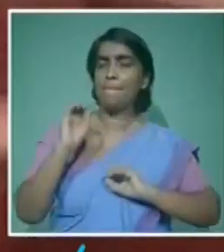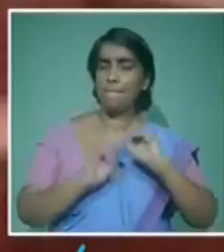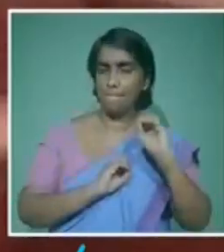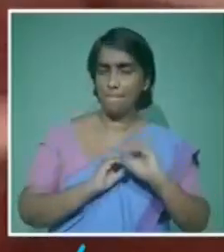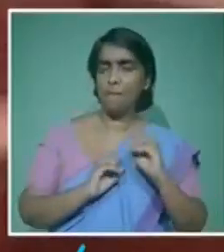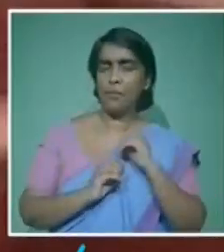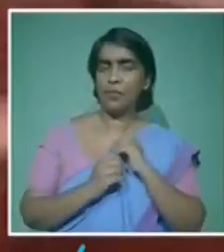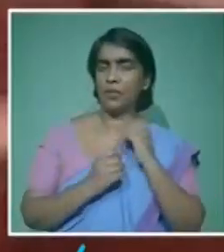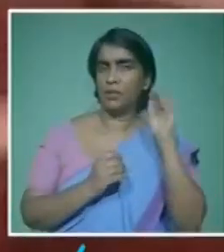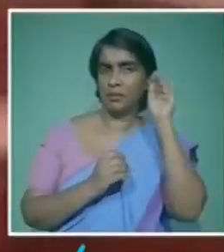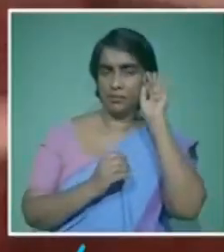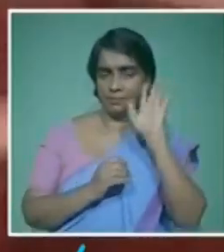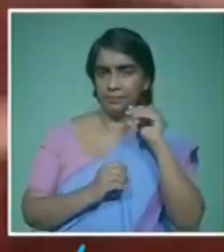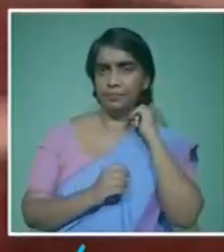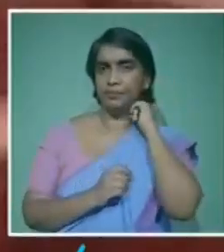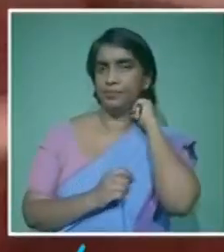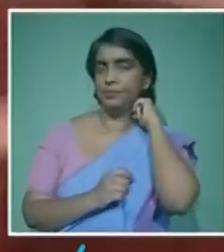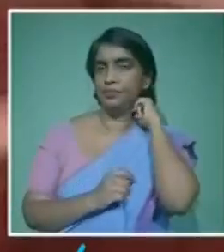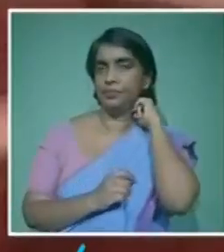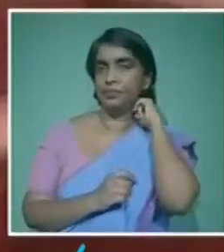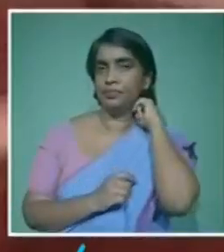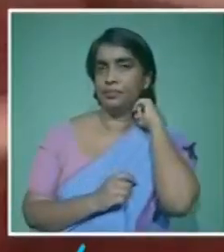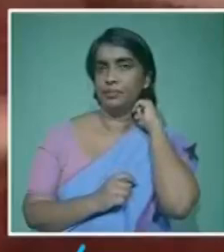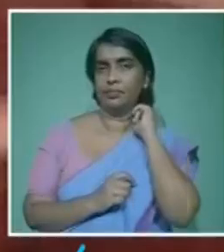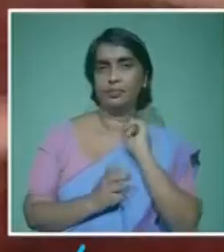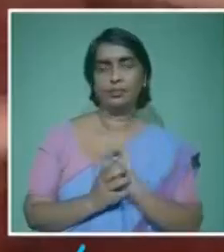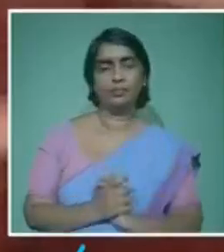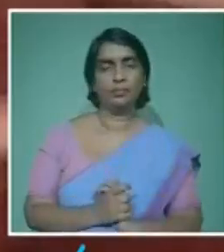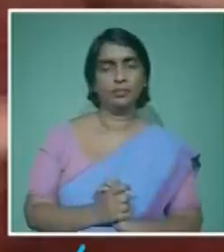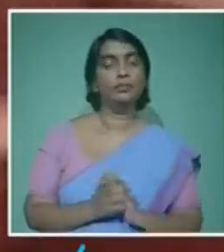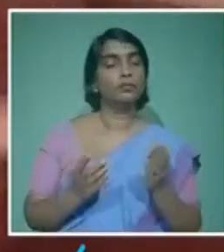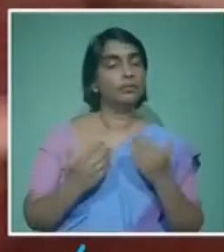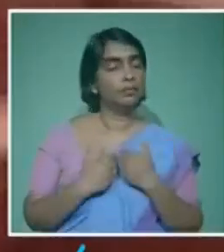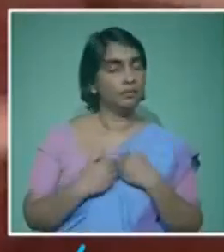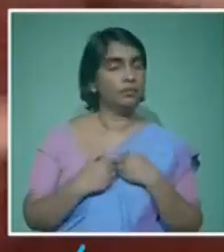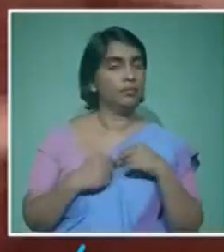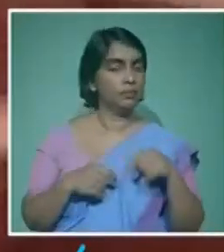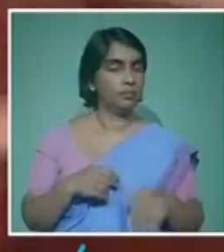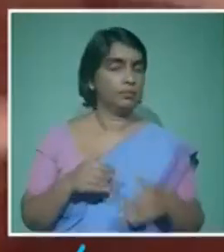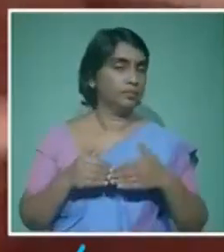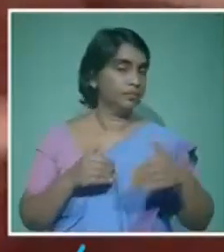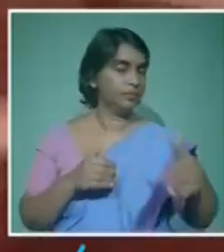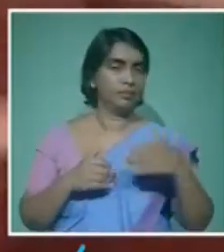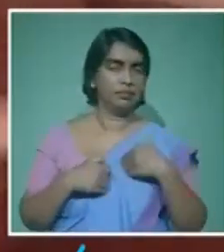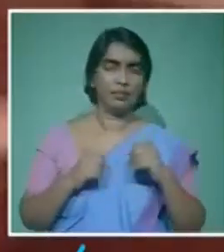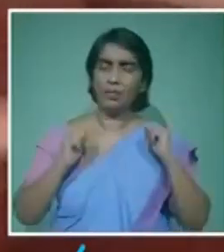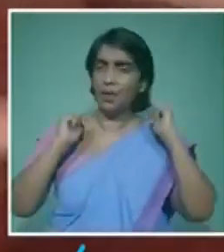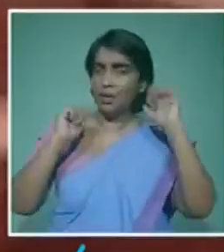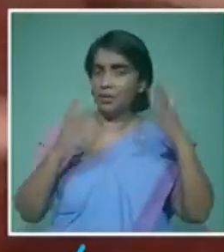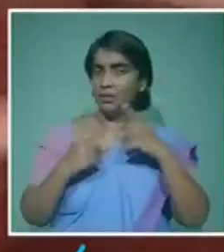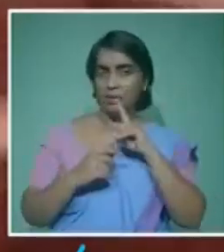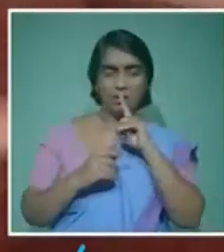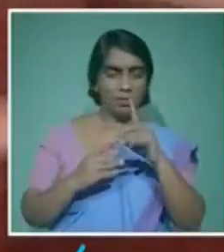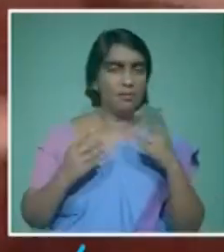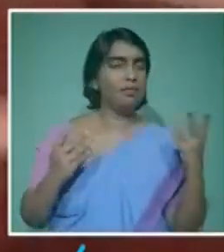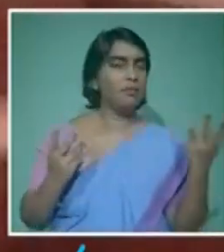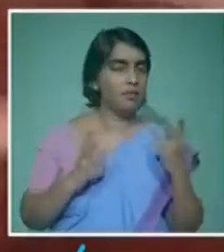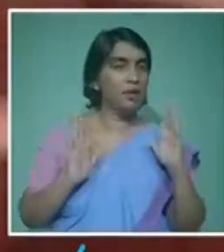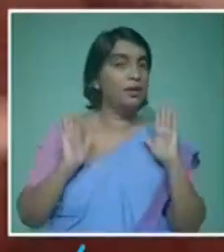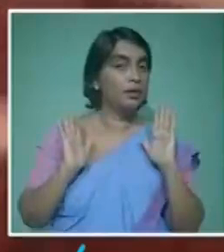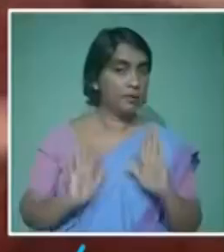33.1%. இது குறிப்பிடத்தக்க வளர்ச்சி வீதம் அல்ல என்கின்ற போதிலும் ஆழ்கடல் கடற்தொழிலை மேலும்